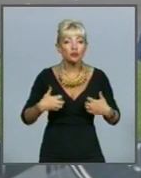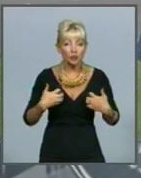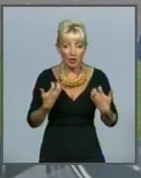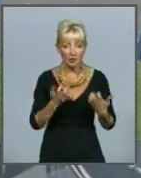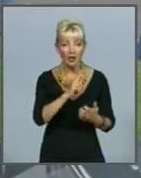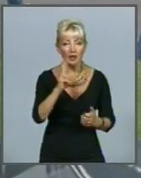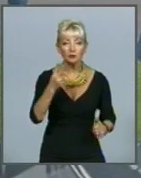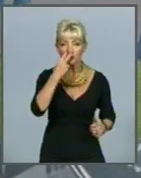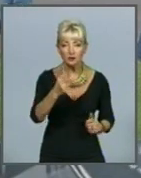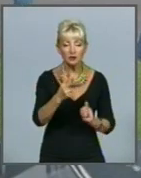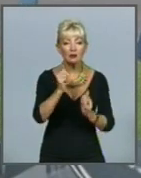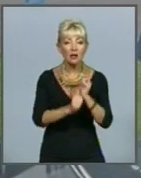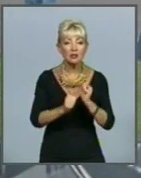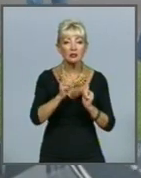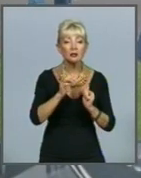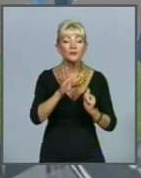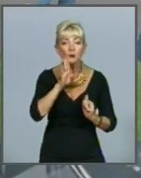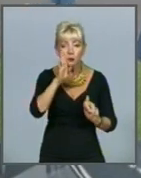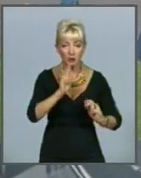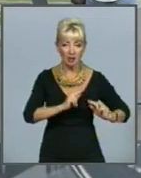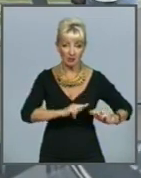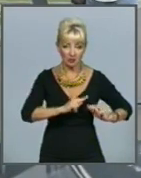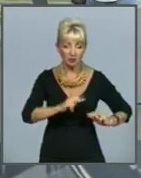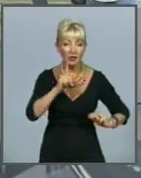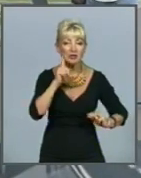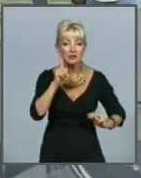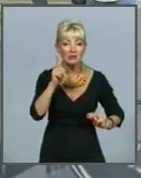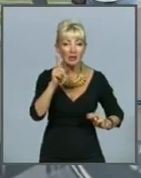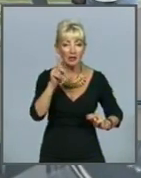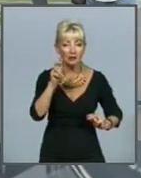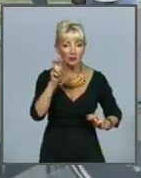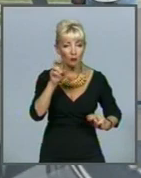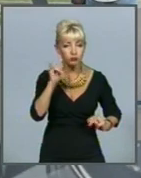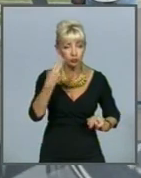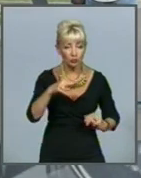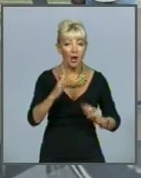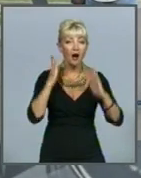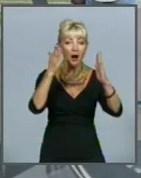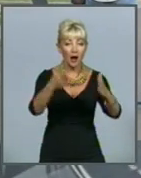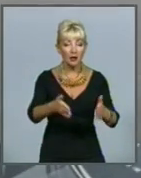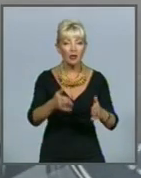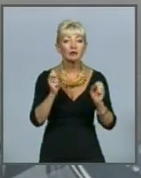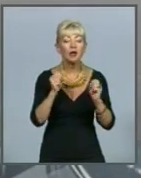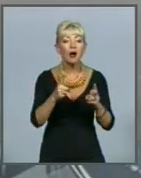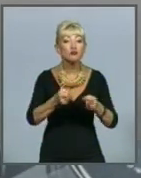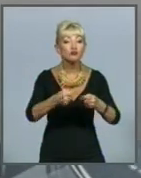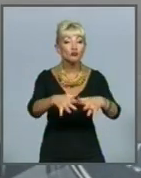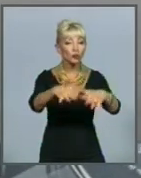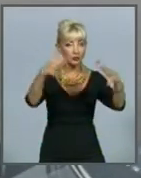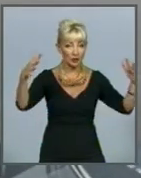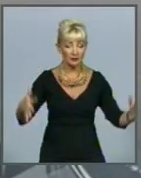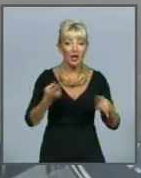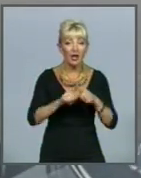щоранку співробітники Харків-Зеленбуду. Вся центральна алея немов сміттєзвалище. І це при тому, що